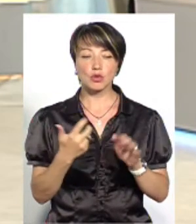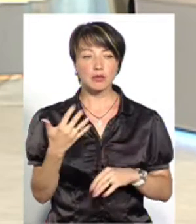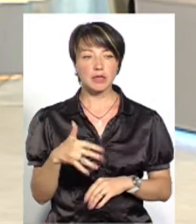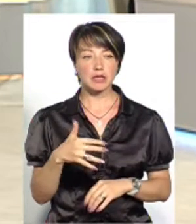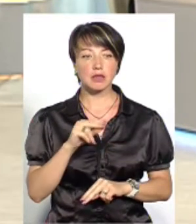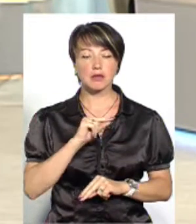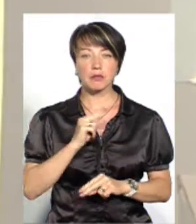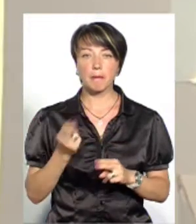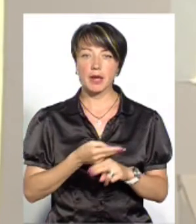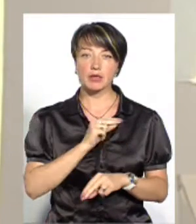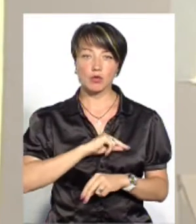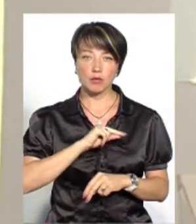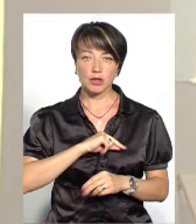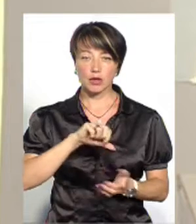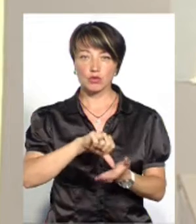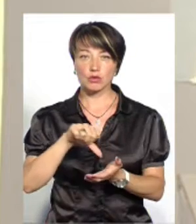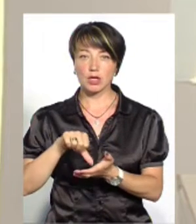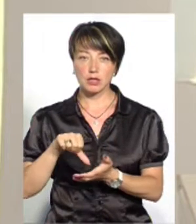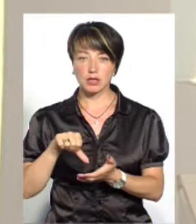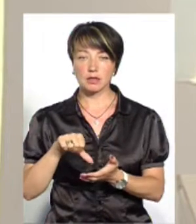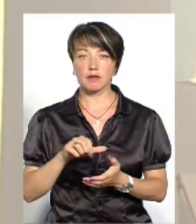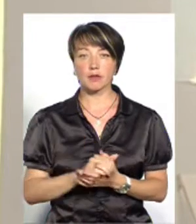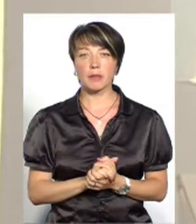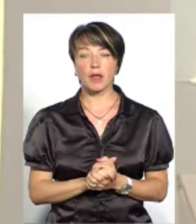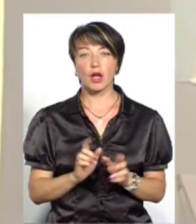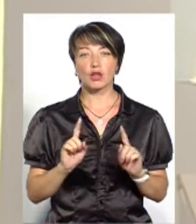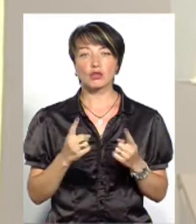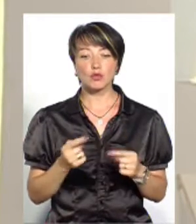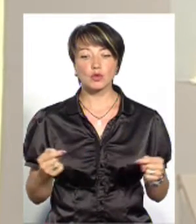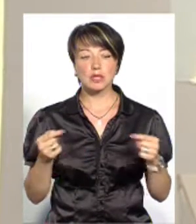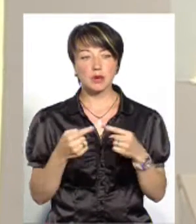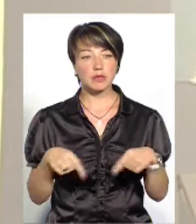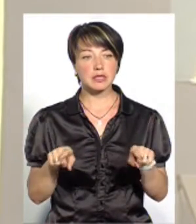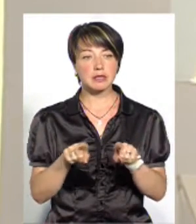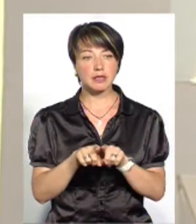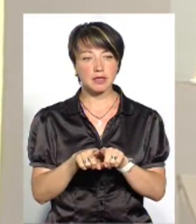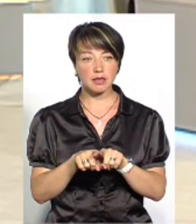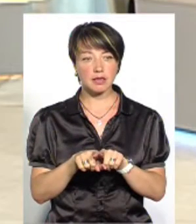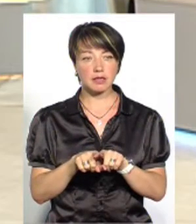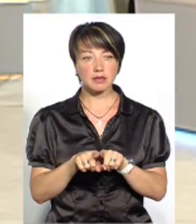850 безробітних учасників бойових дій. Чому їх саме стільки, не більше?